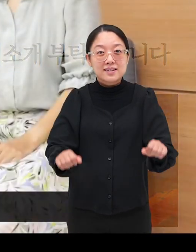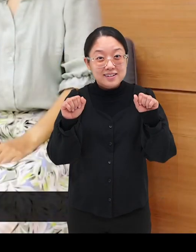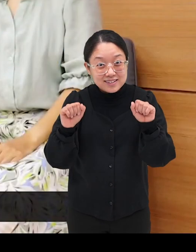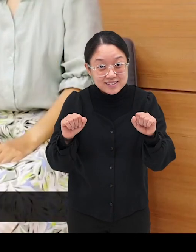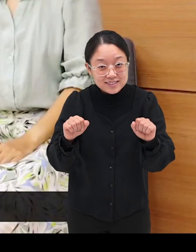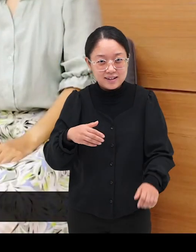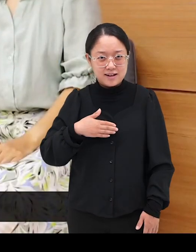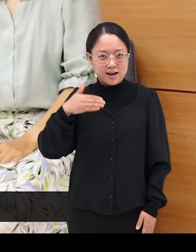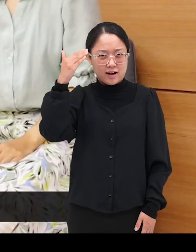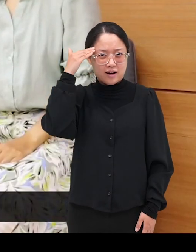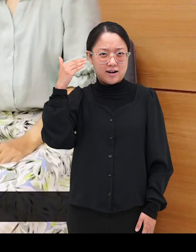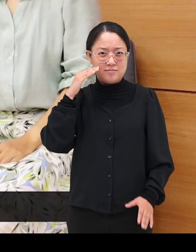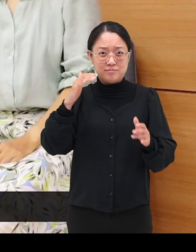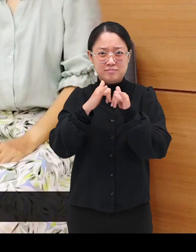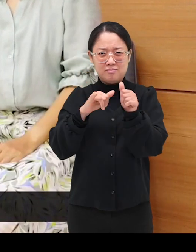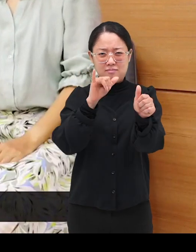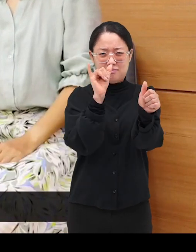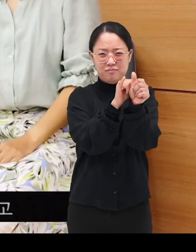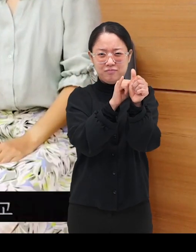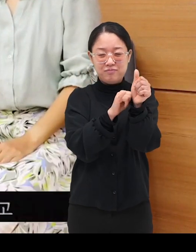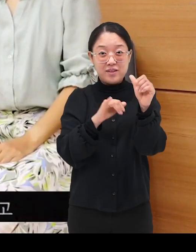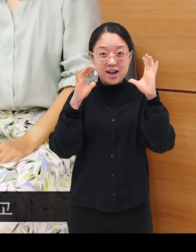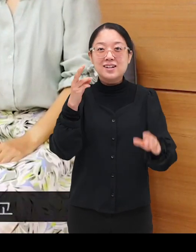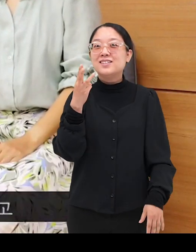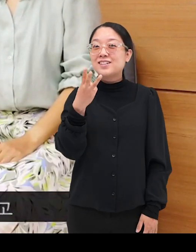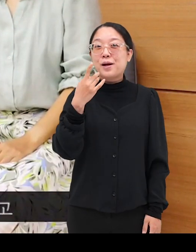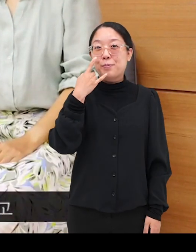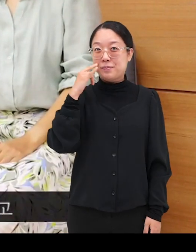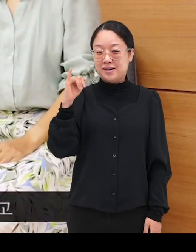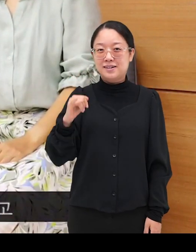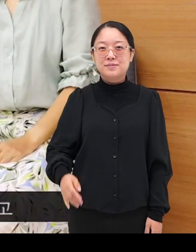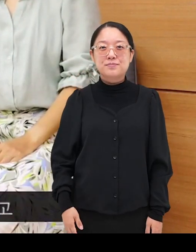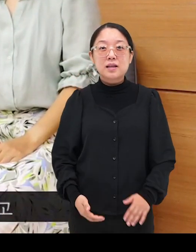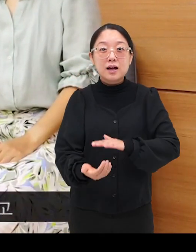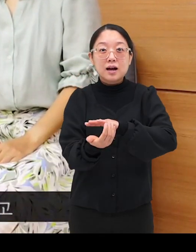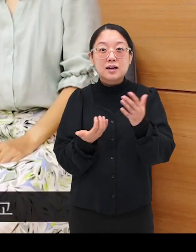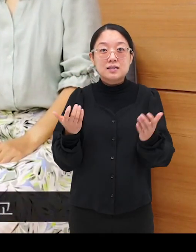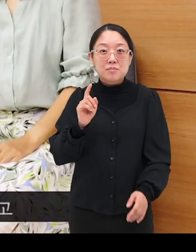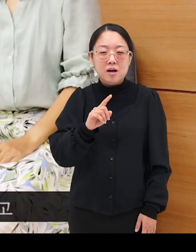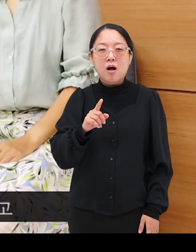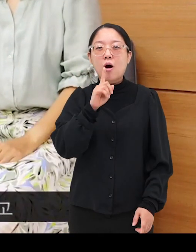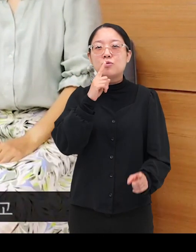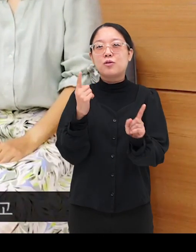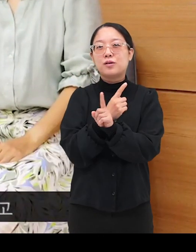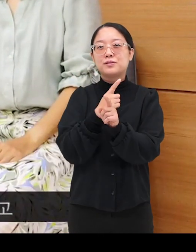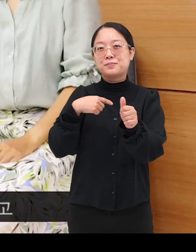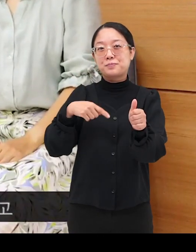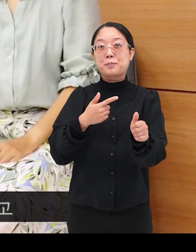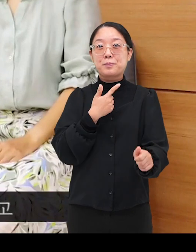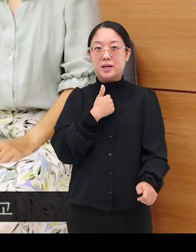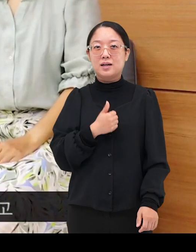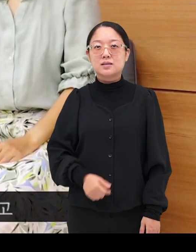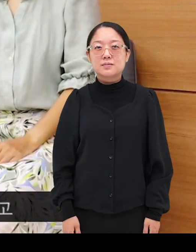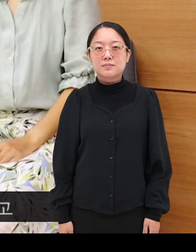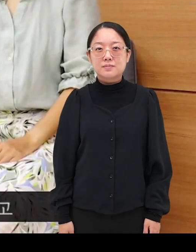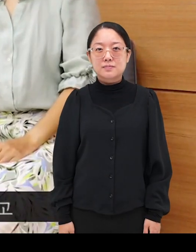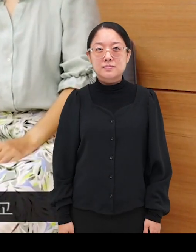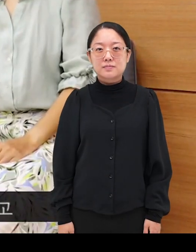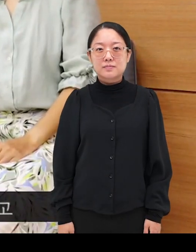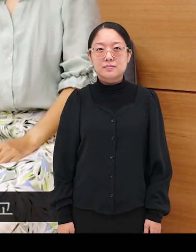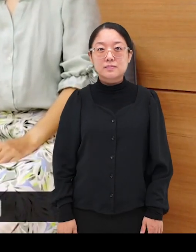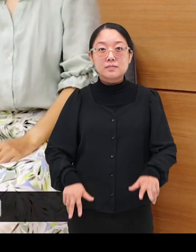안녕하세요. 저는 대한민국의 서울의 새아이의 엄마이자 그리고 전직